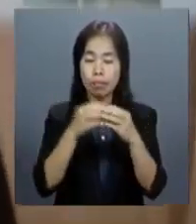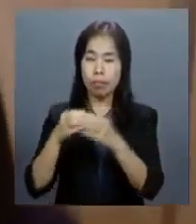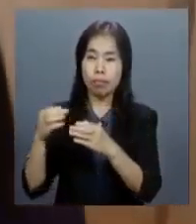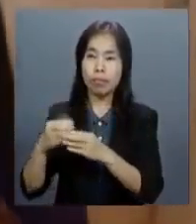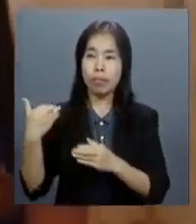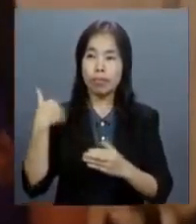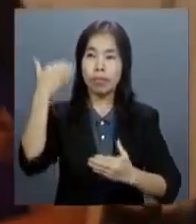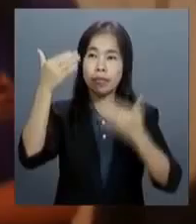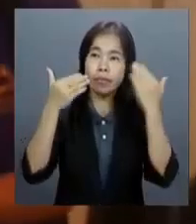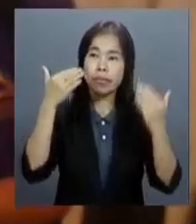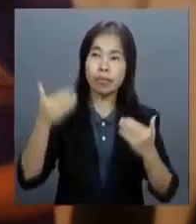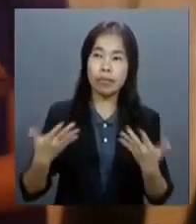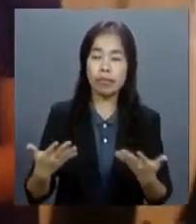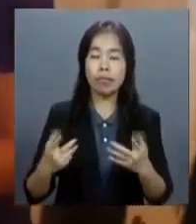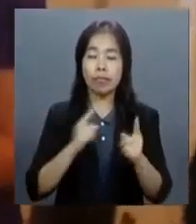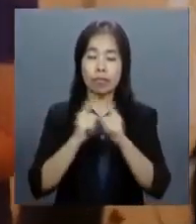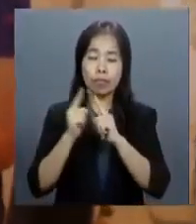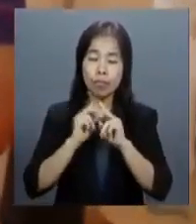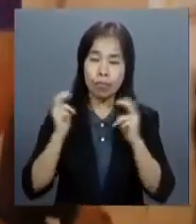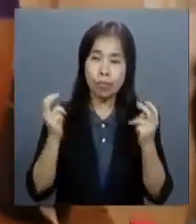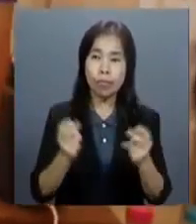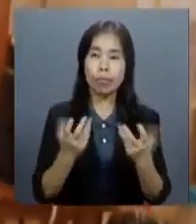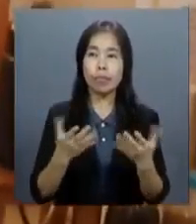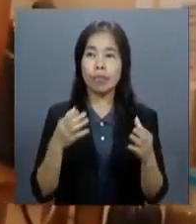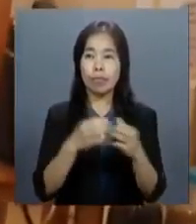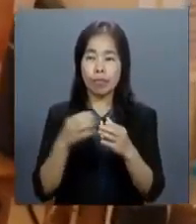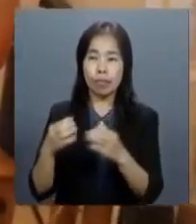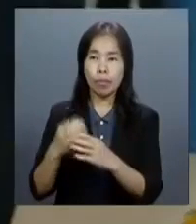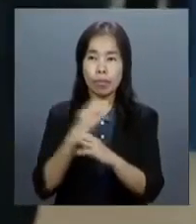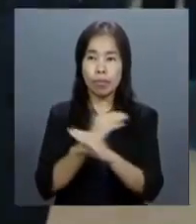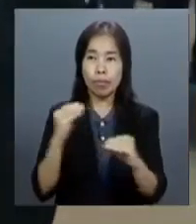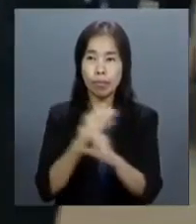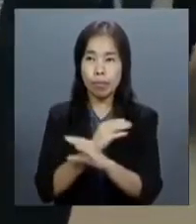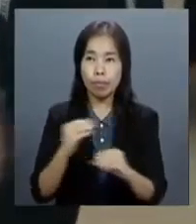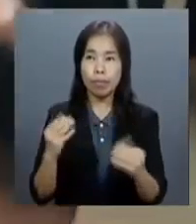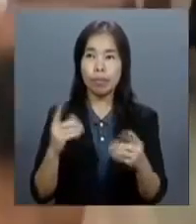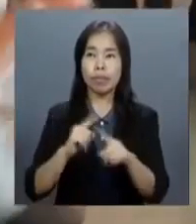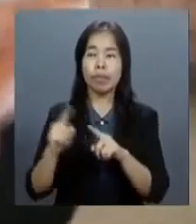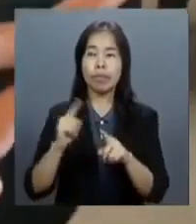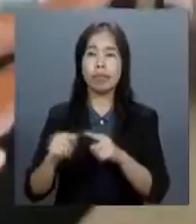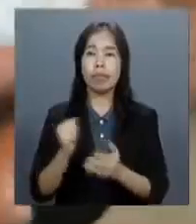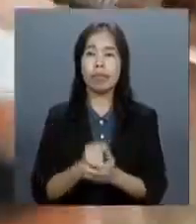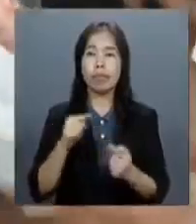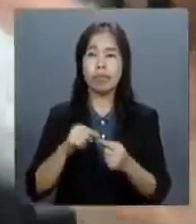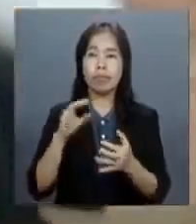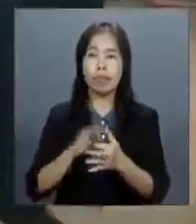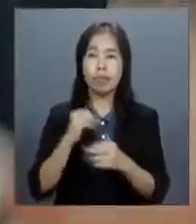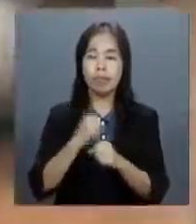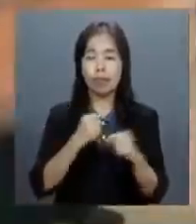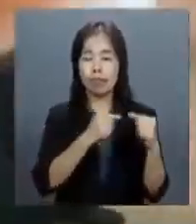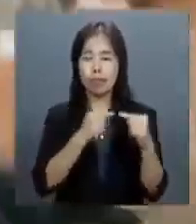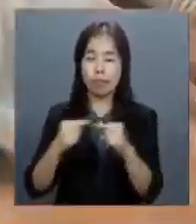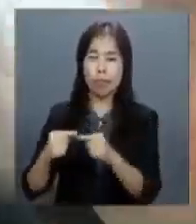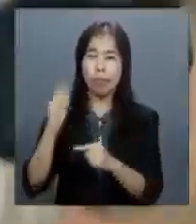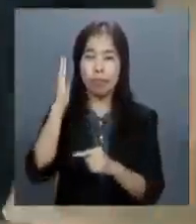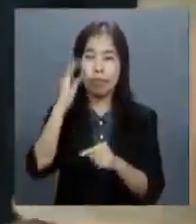ดนิทรรศการการเสวนาและแบ่งกลุ่มย่อยเพื่อเรียนรู้เครื่องมือนโยบายสาธารณะเพื่อออกแบบต่อยอดการทำงาน